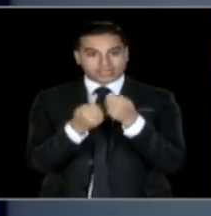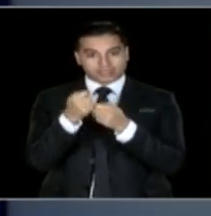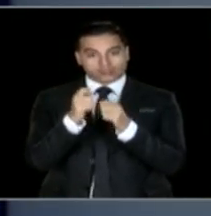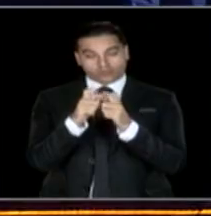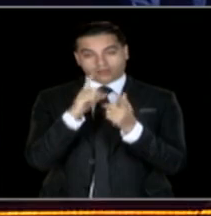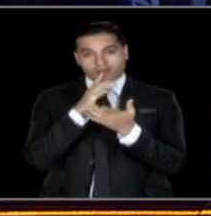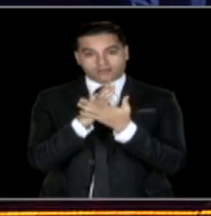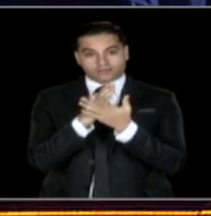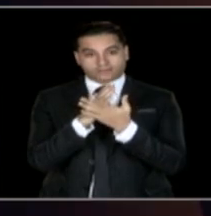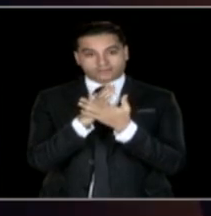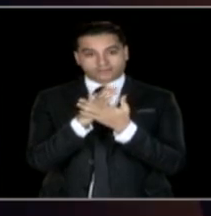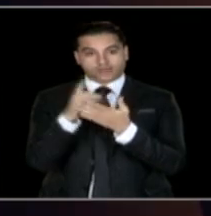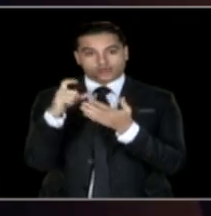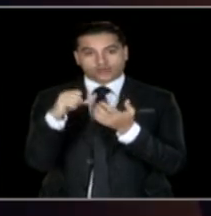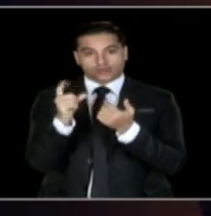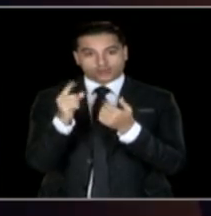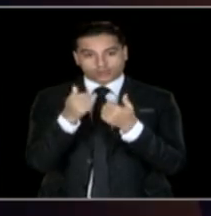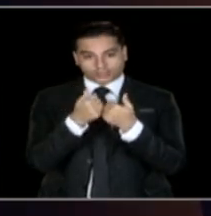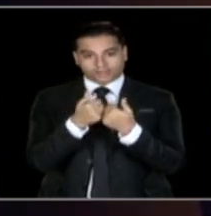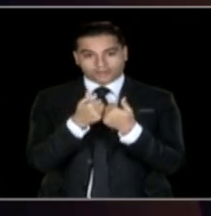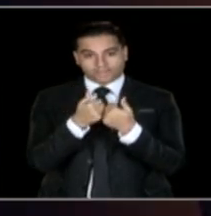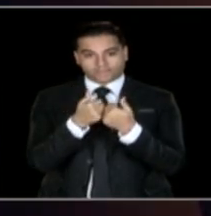يعني. نور تمام؟